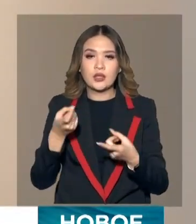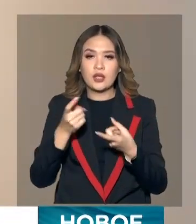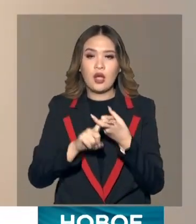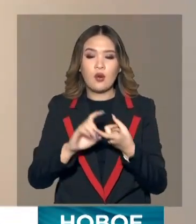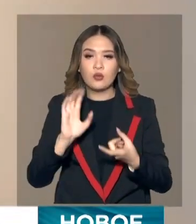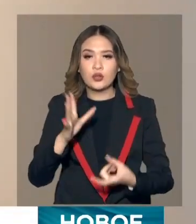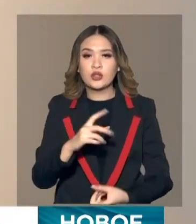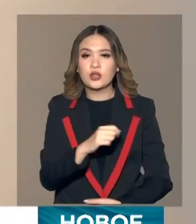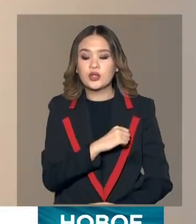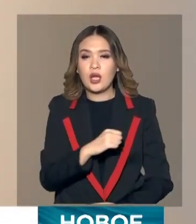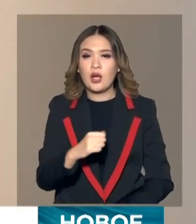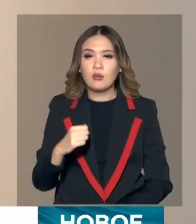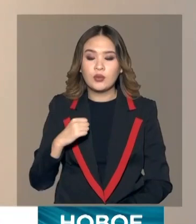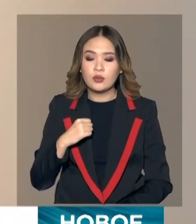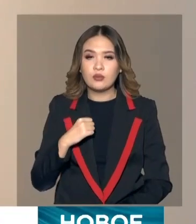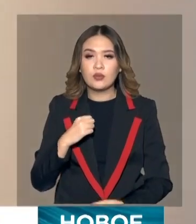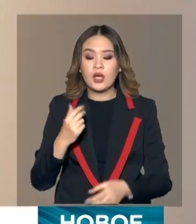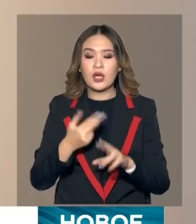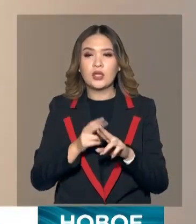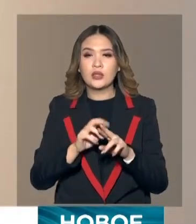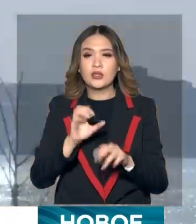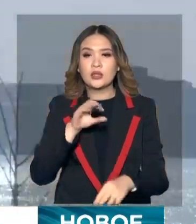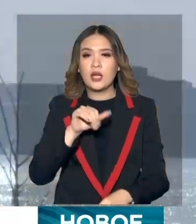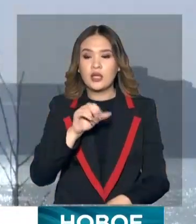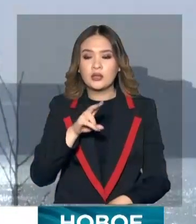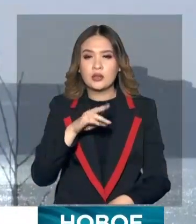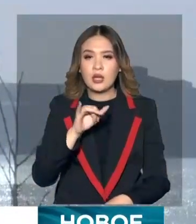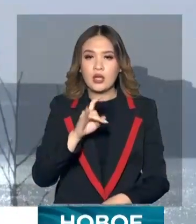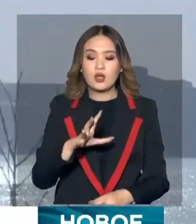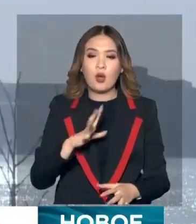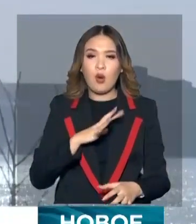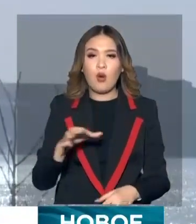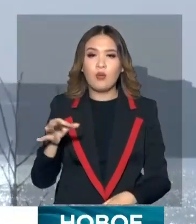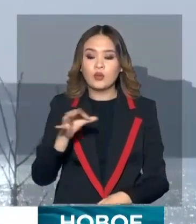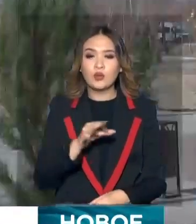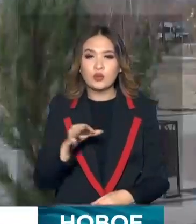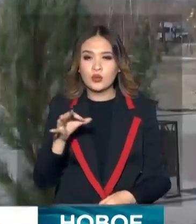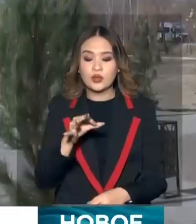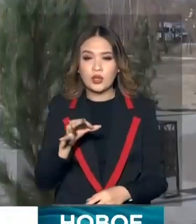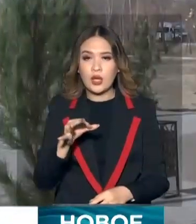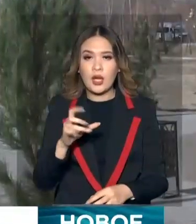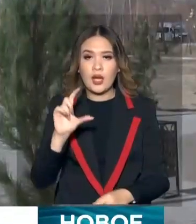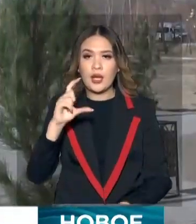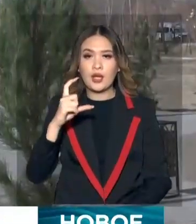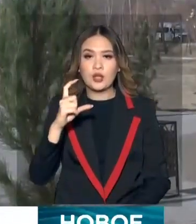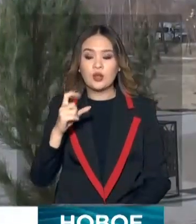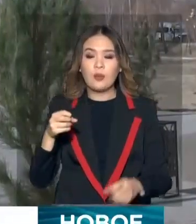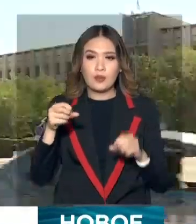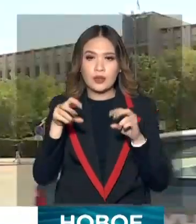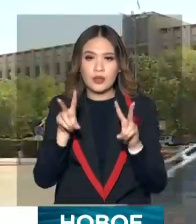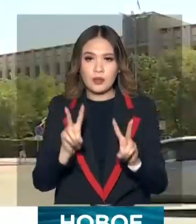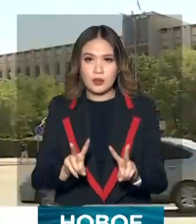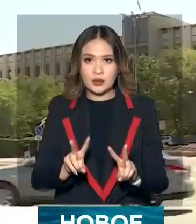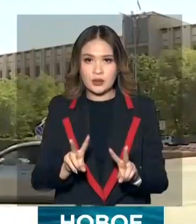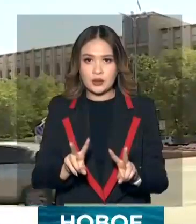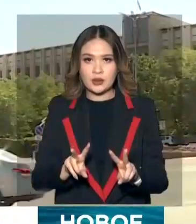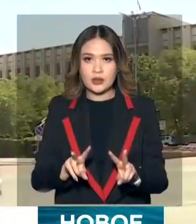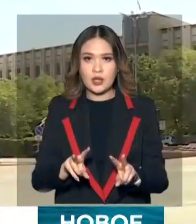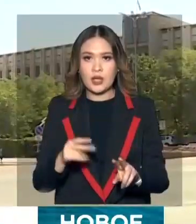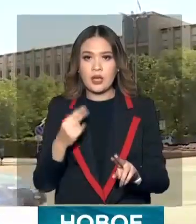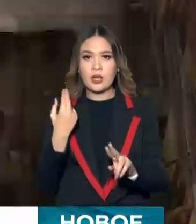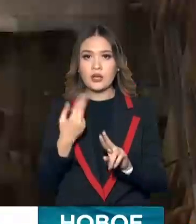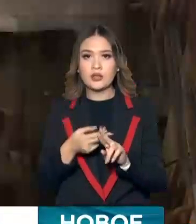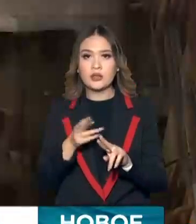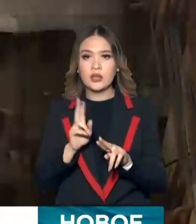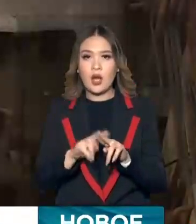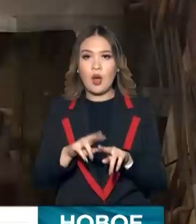самым передовым международным стандартам в области обеспечения экологической безопасности.